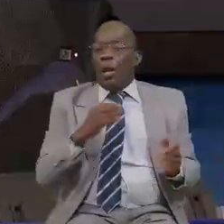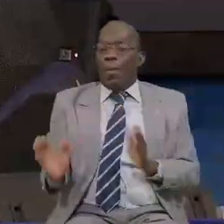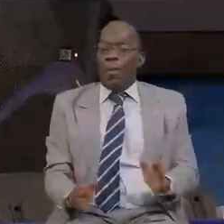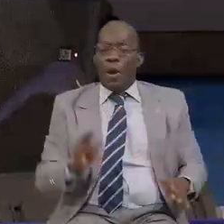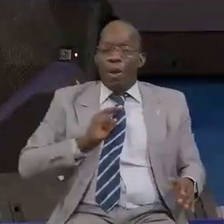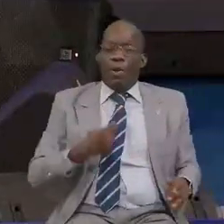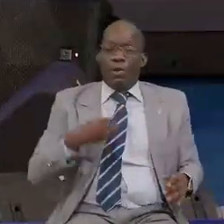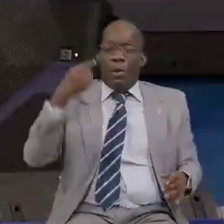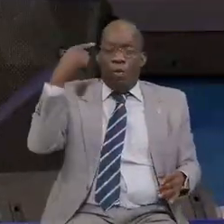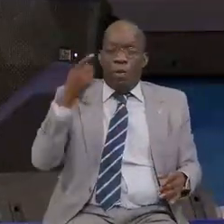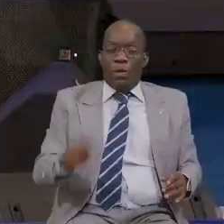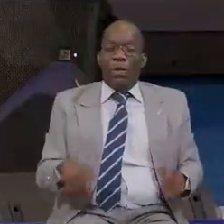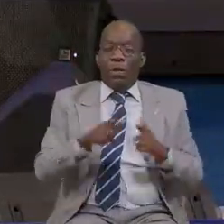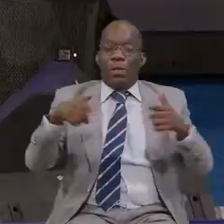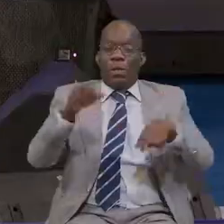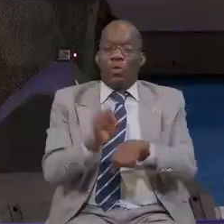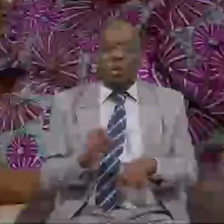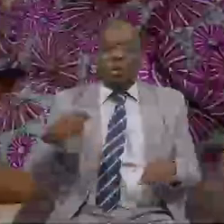devrions expérimenter.